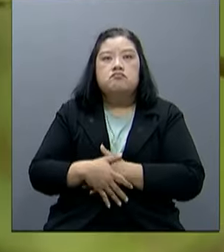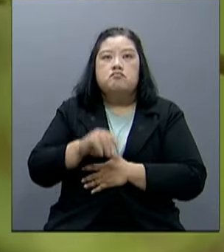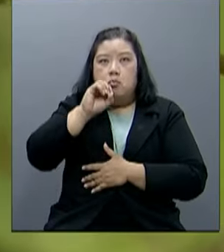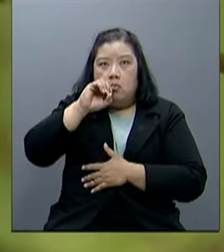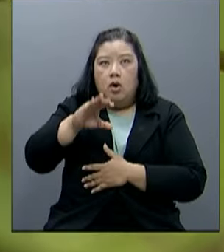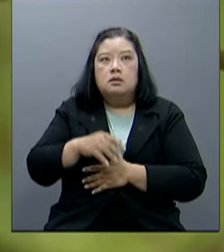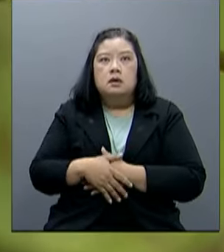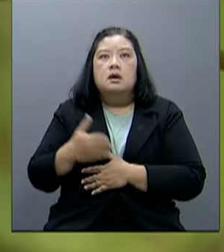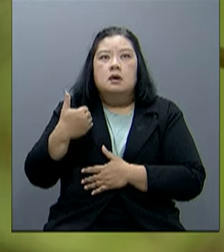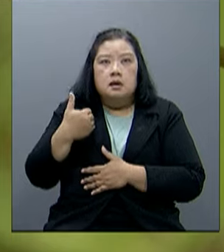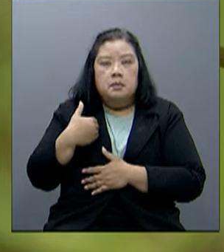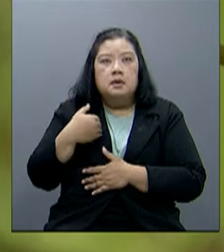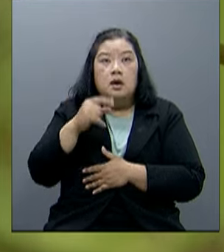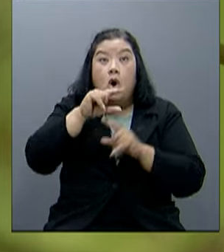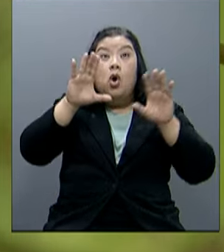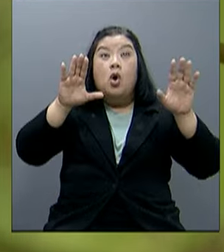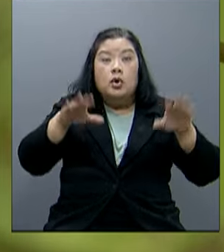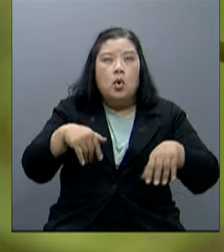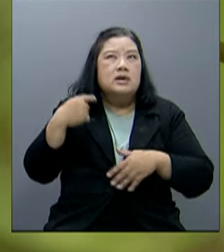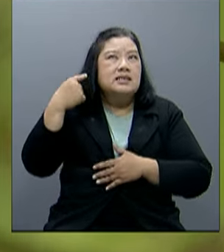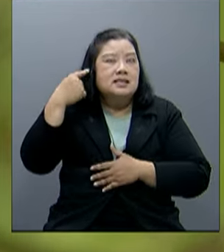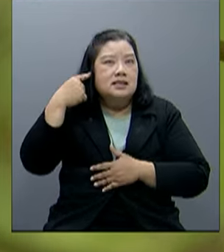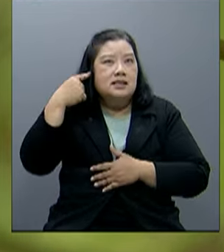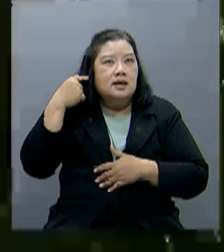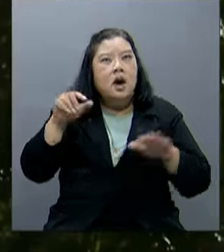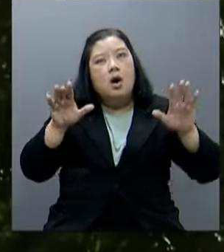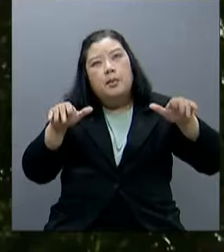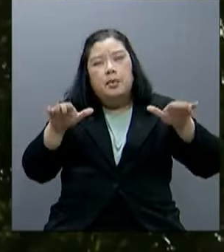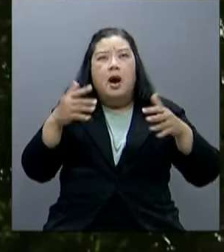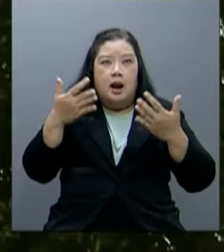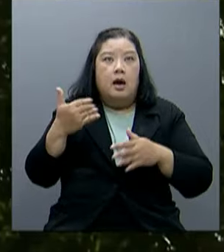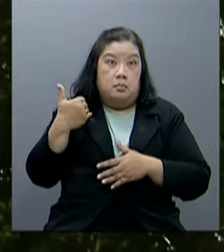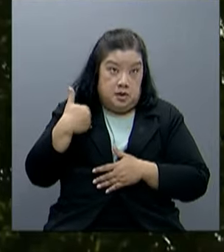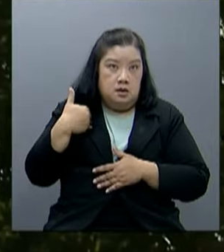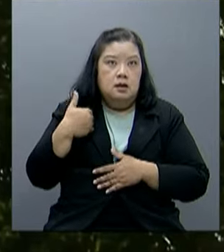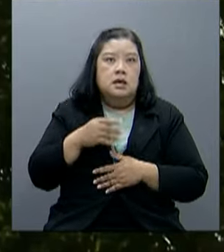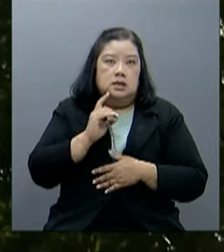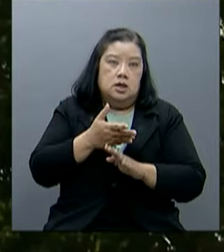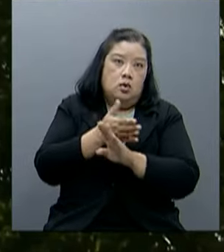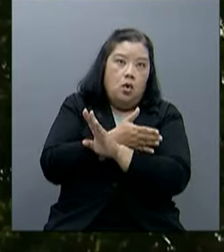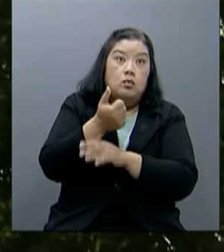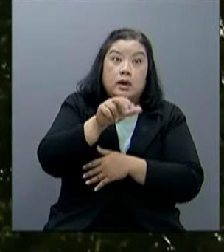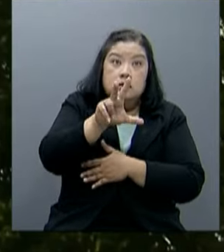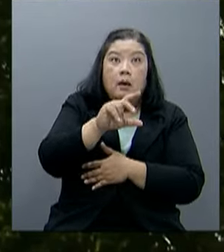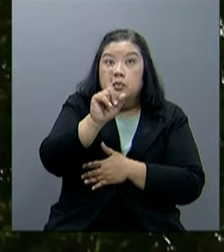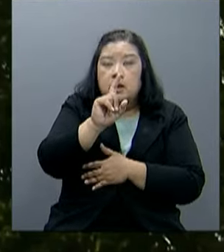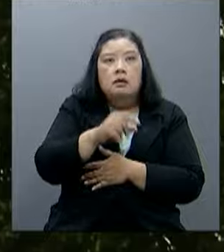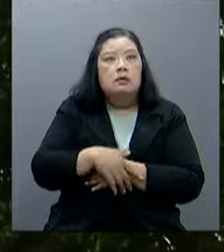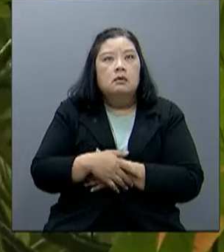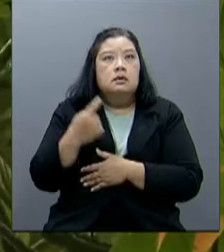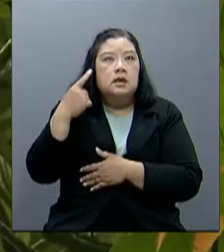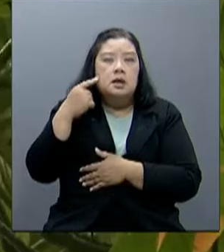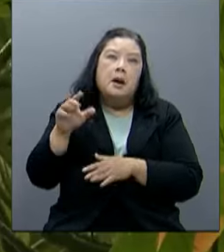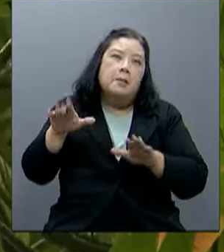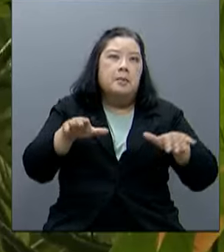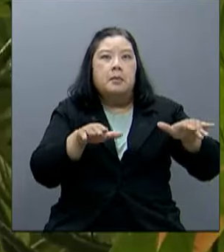ริ่มมีเสียงร้องของนกเงือกในธรรมชาติกลับมาส่งเสียงอีกครั้งหลังจากในช่วง 2-3 วันที่ผ่านมาเสียงของนกเงือกในธรรมชาติที่บินวนเวีย